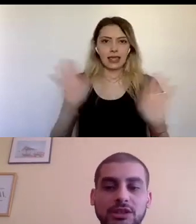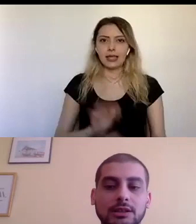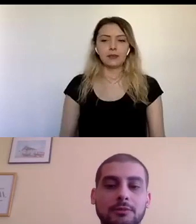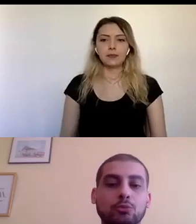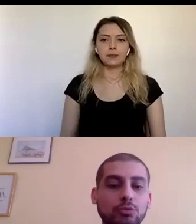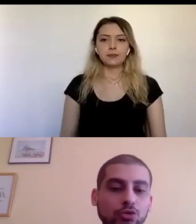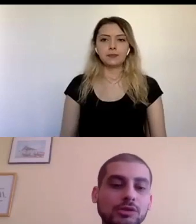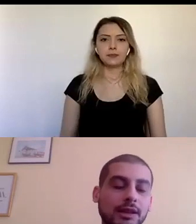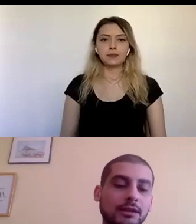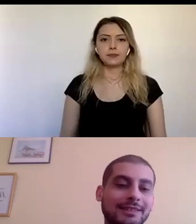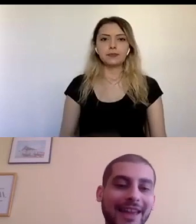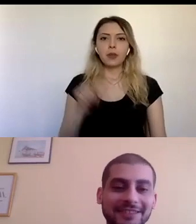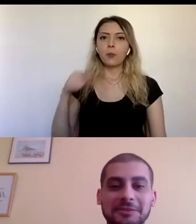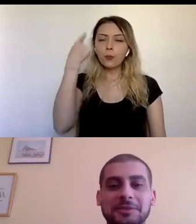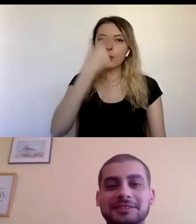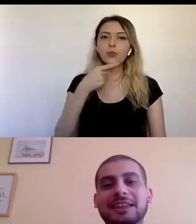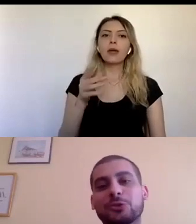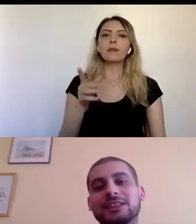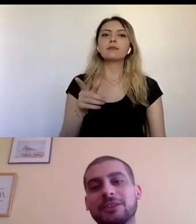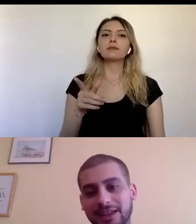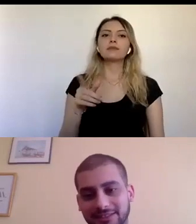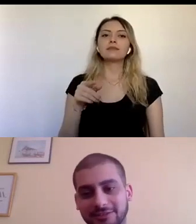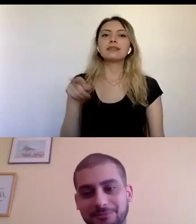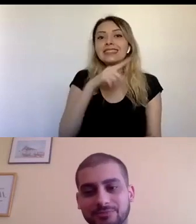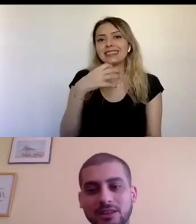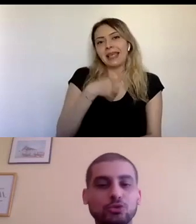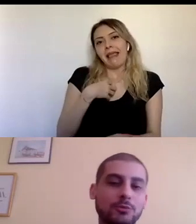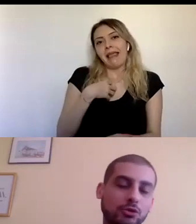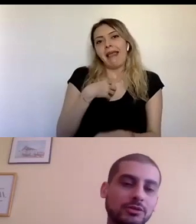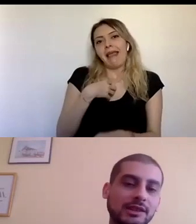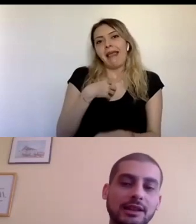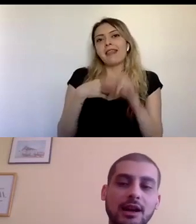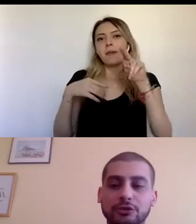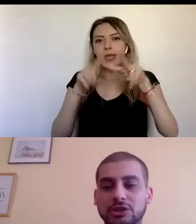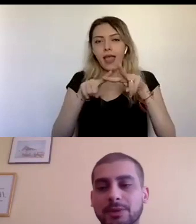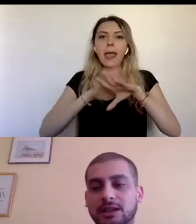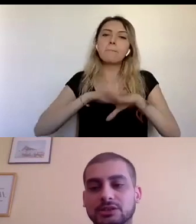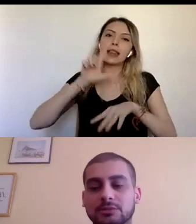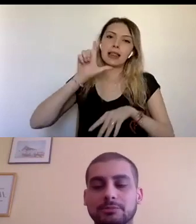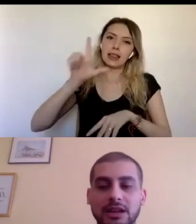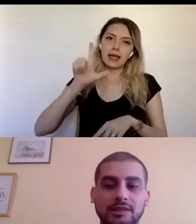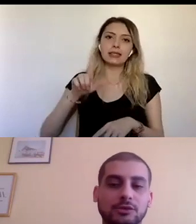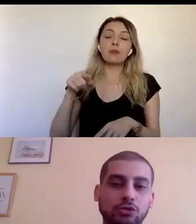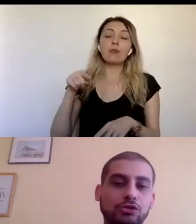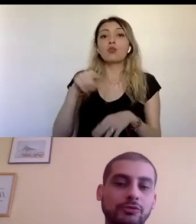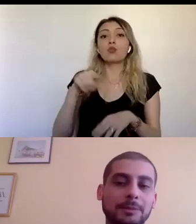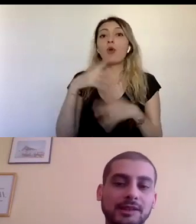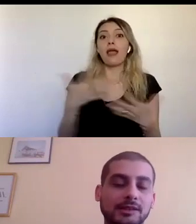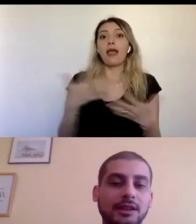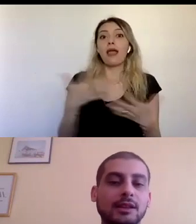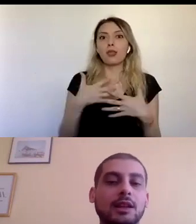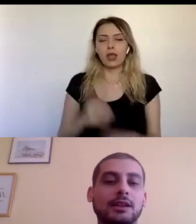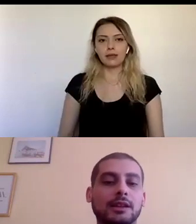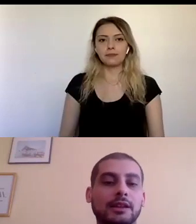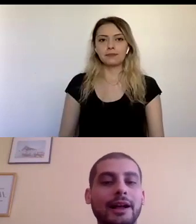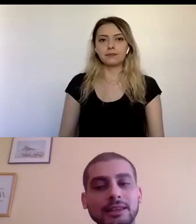Bunun için mümkünse kendi VPN'iniz en güvenli VPN'dir. Bu da mümkün değilse az önce paylaştığım Privacy Tools web